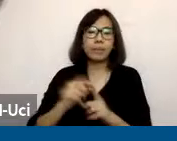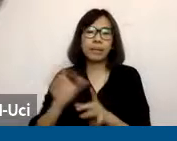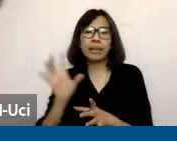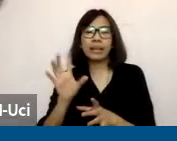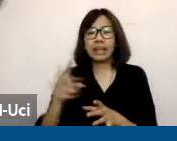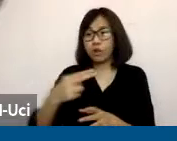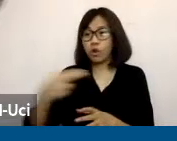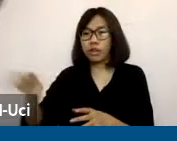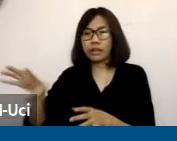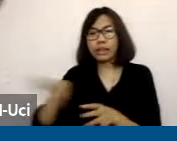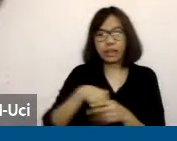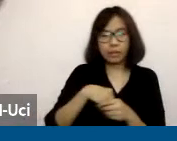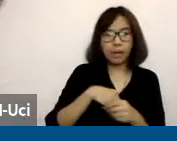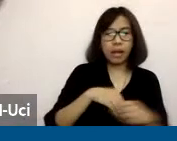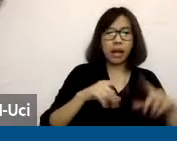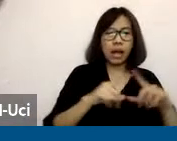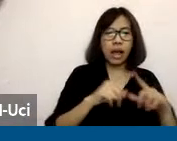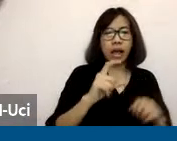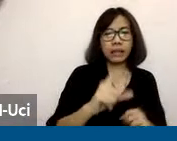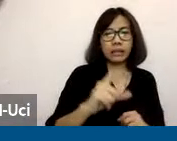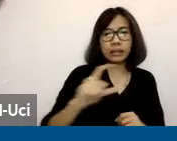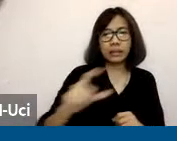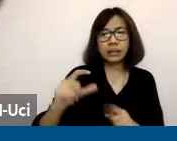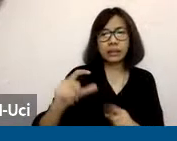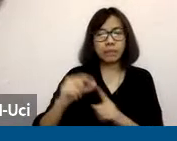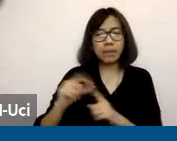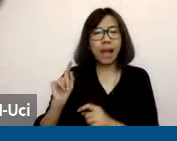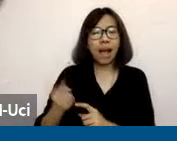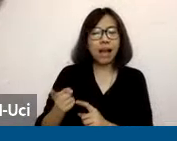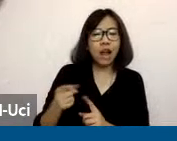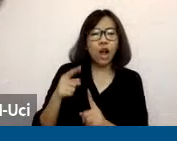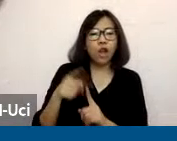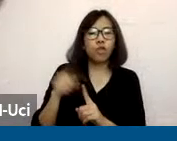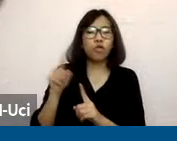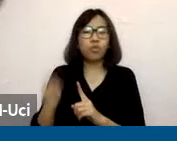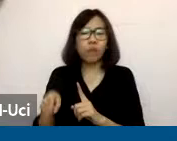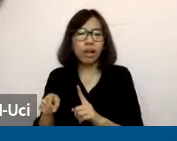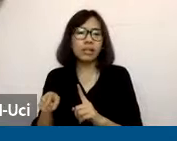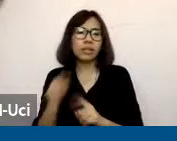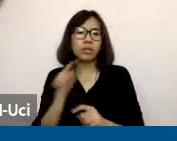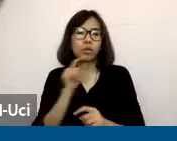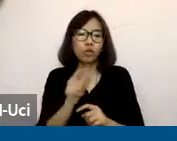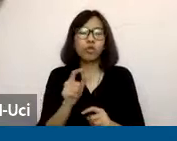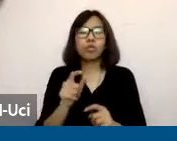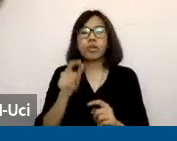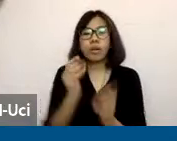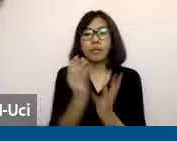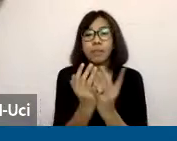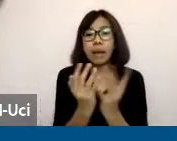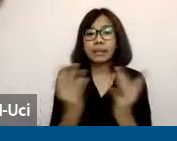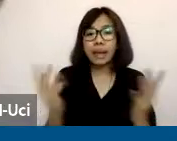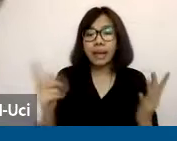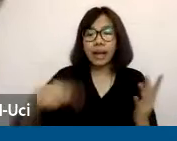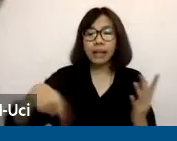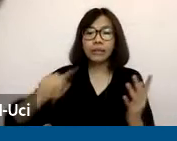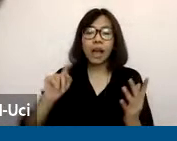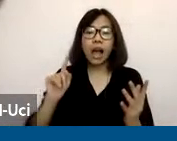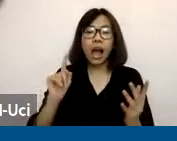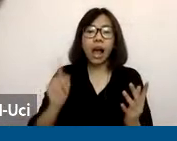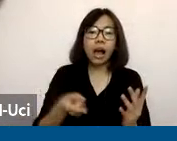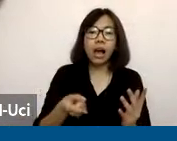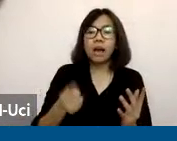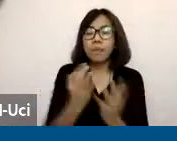Amei cc ini punya tugas untuk menjamin Perlindungan Konsumen terutama dari sisi